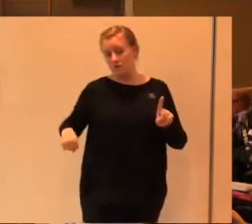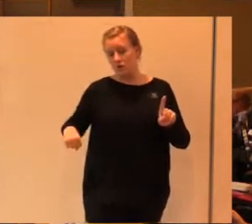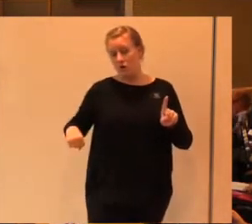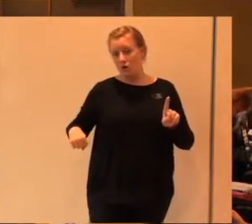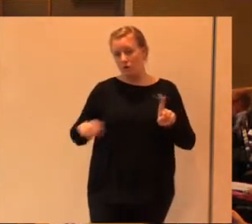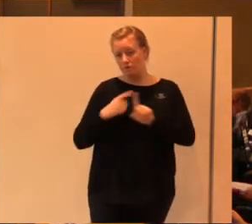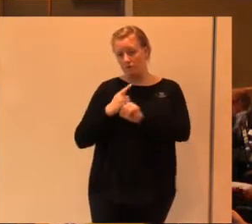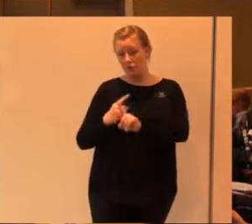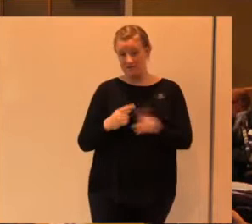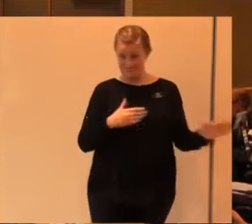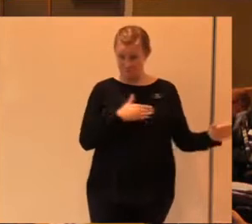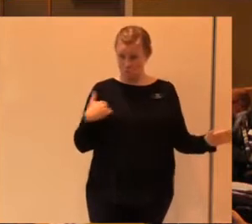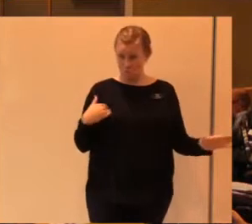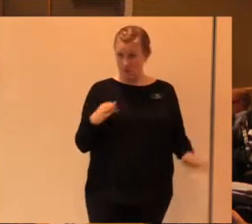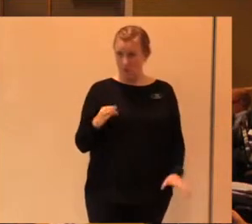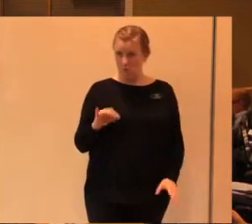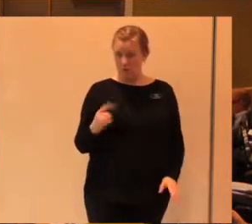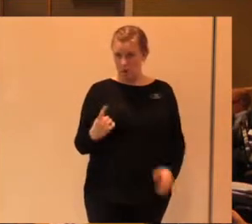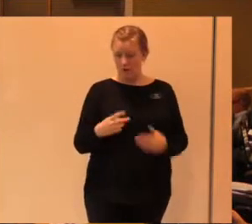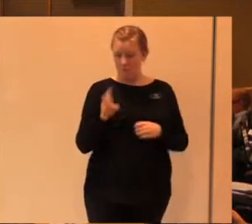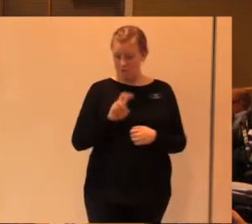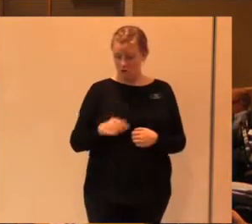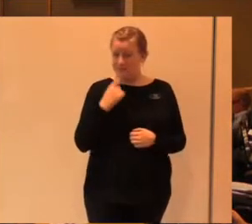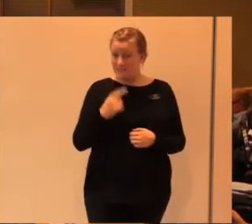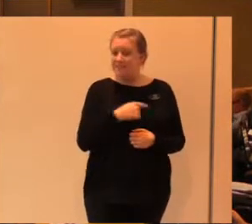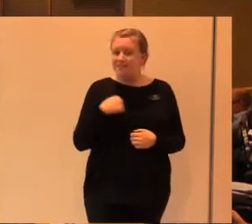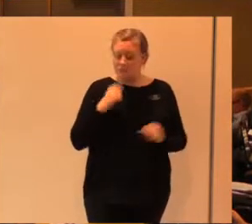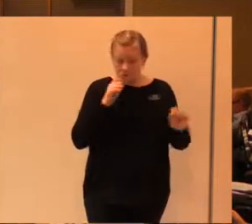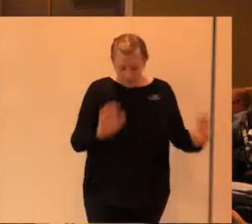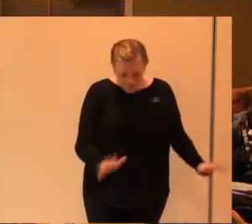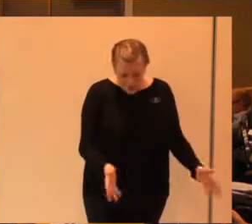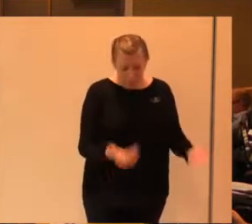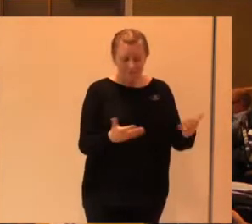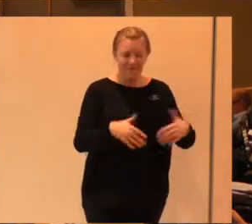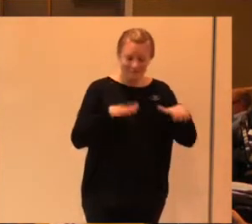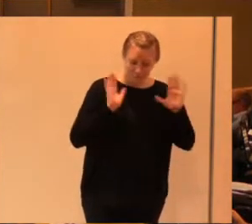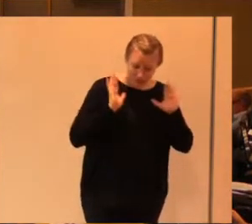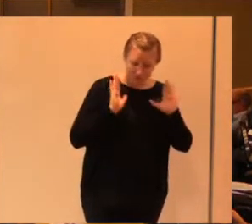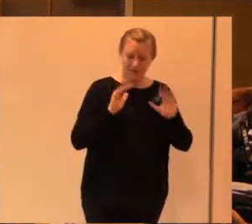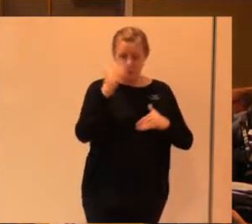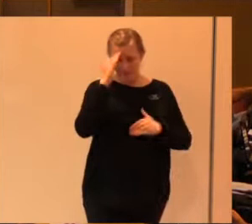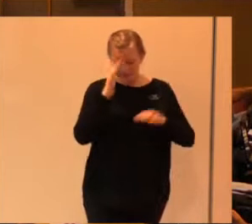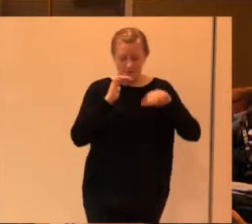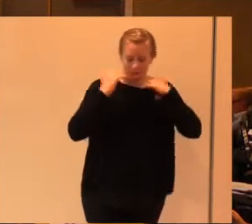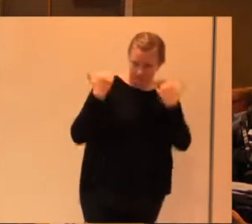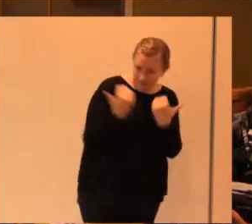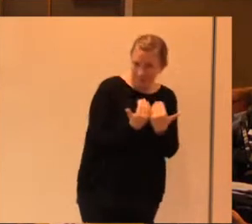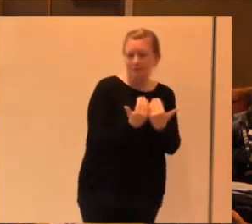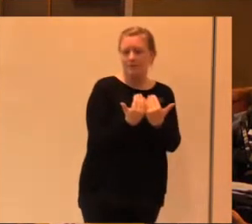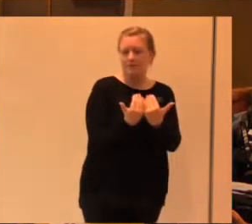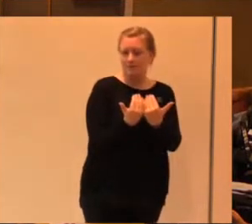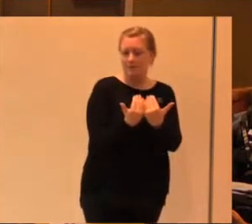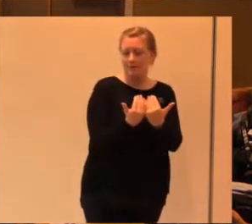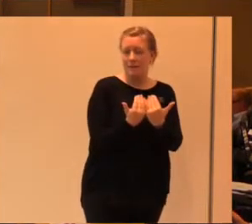våran portalparagraf? Jo, det står att vi ska främja respekten för och medvetenheten om